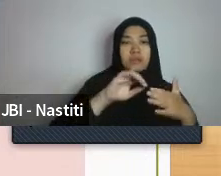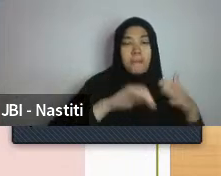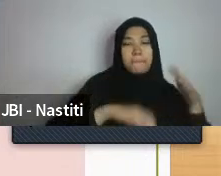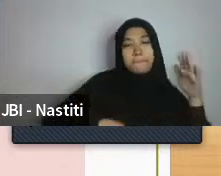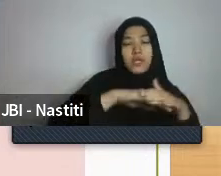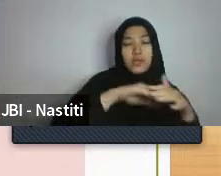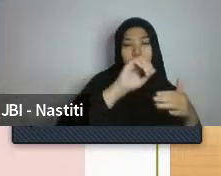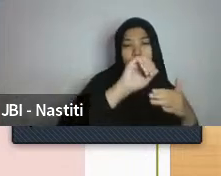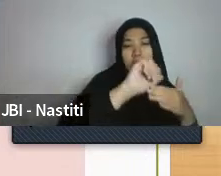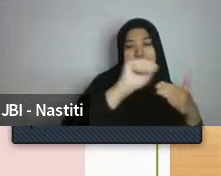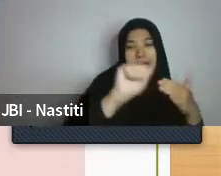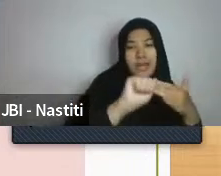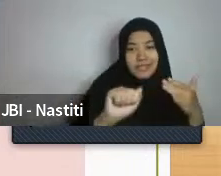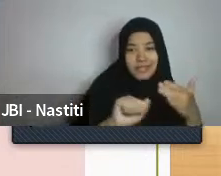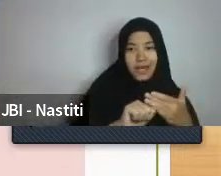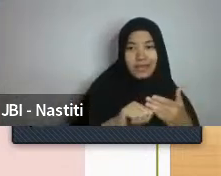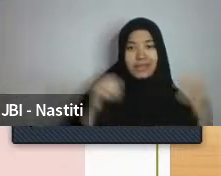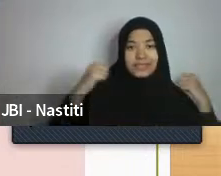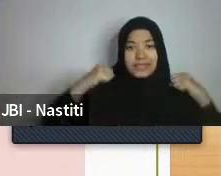ya, dengan